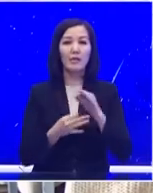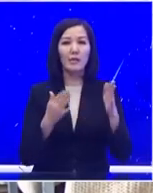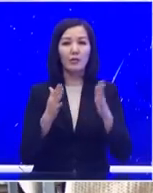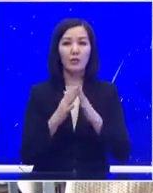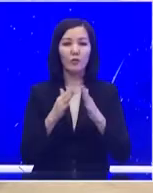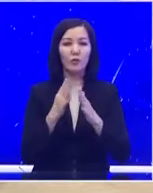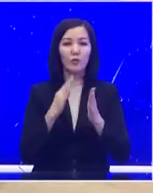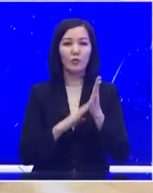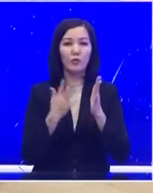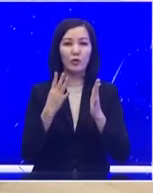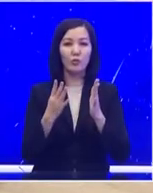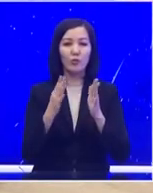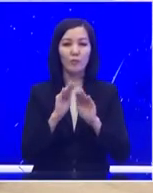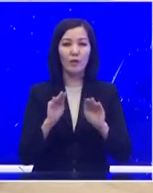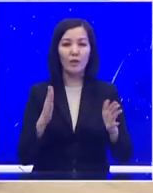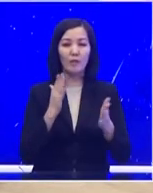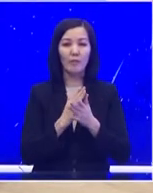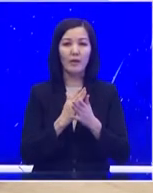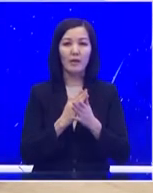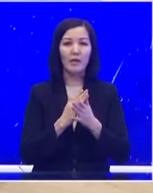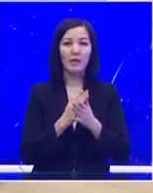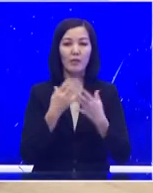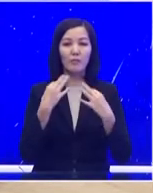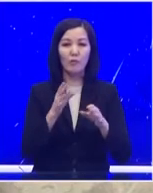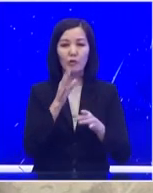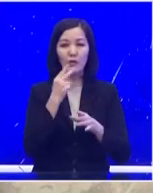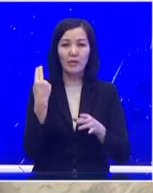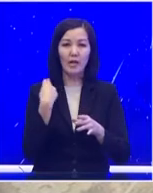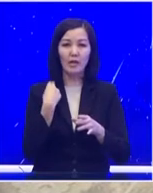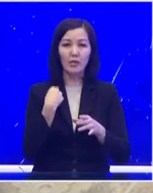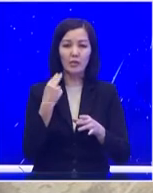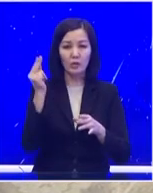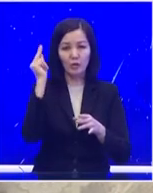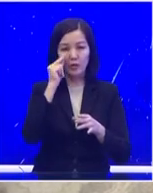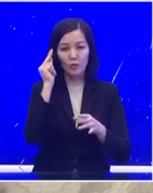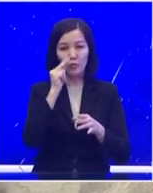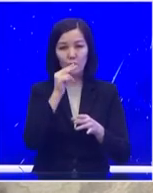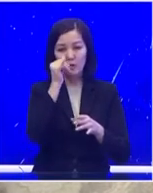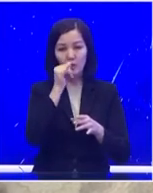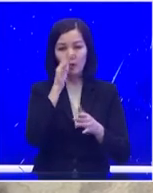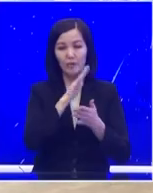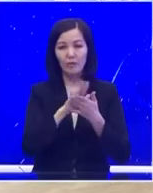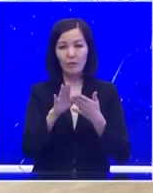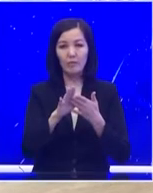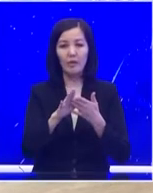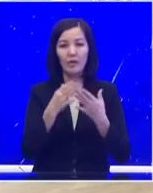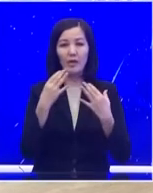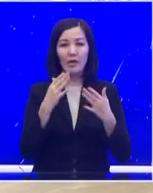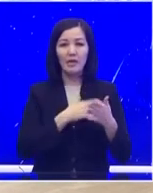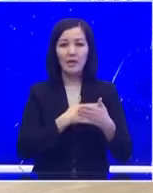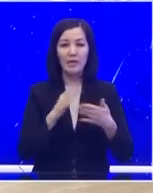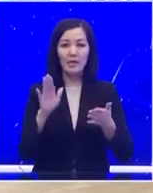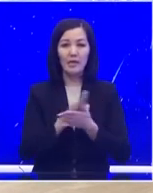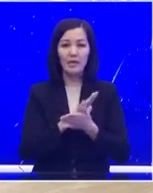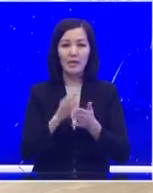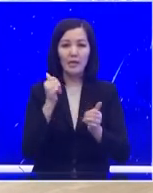94 тәрбиеленуші бар. Олардың мектептен тыс уақытта ағылшын тілін ақылы меңгеруге мүмкіндігі жете бермейді. Сондықтан еріктілер өткізген әр